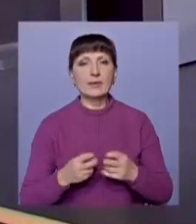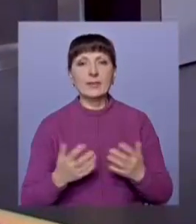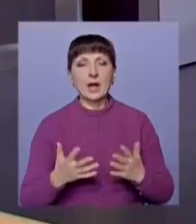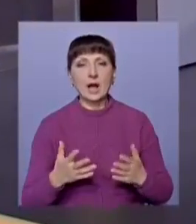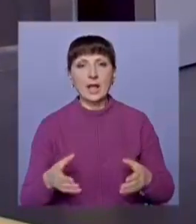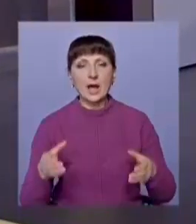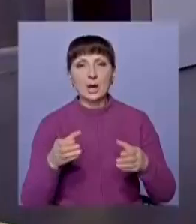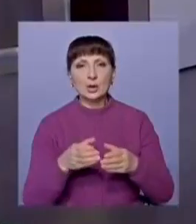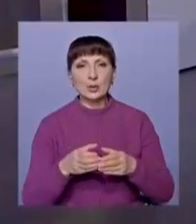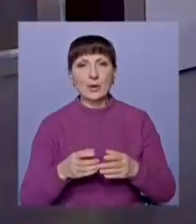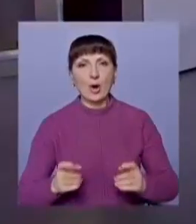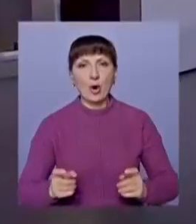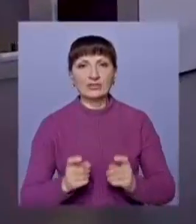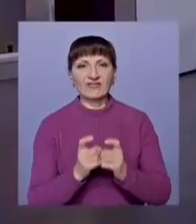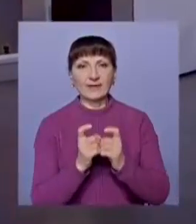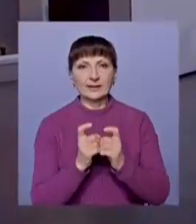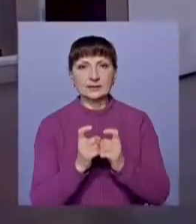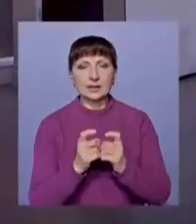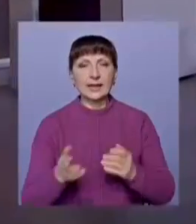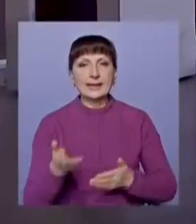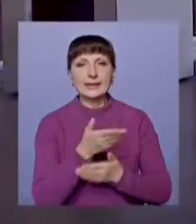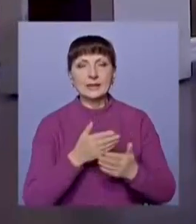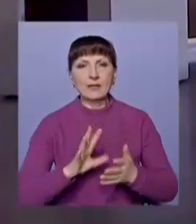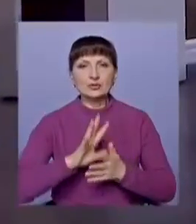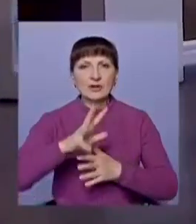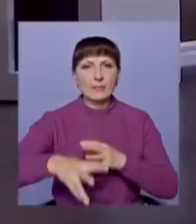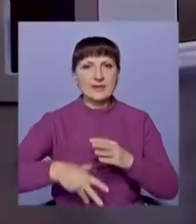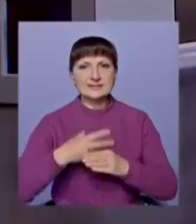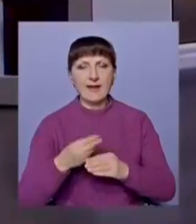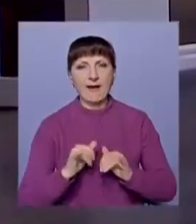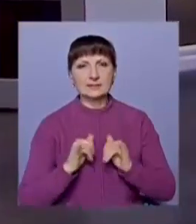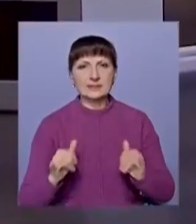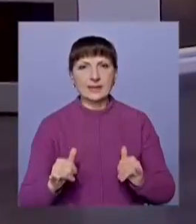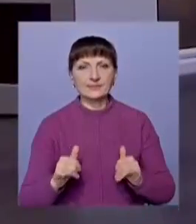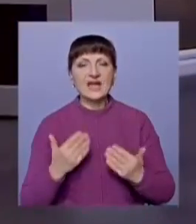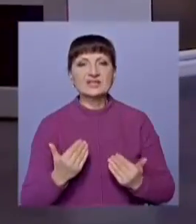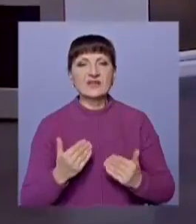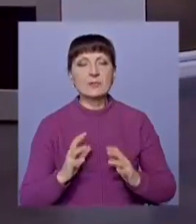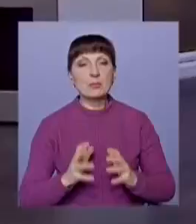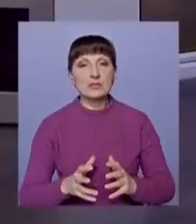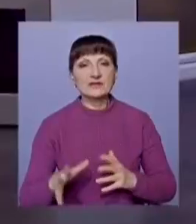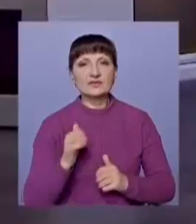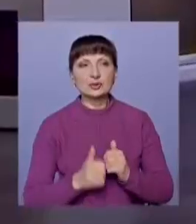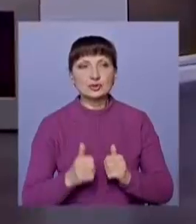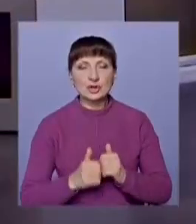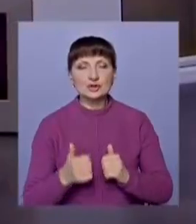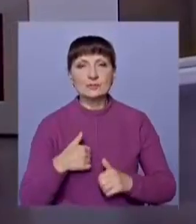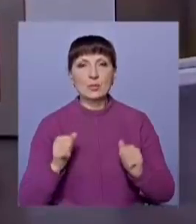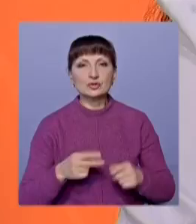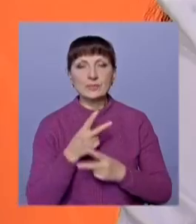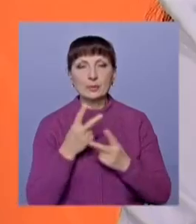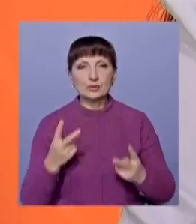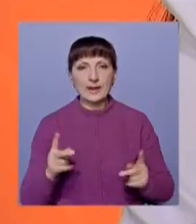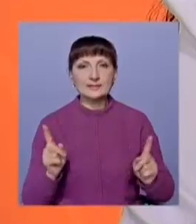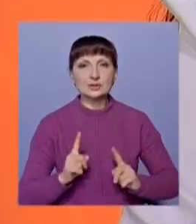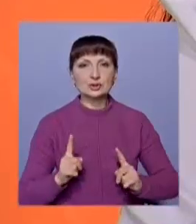группу конфликтов и их глобализирующий характер. Дело в том, что в современном мире все чаще мы можем наблюдать,